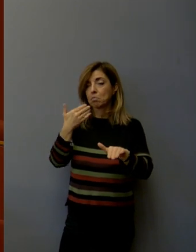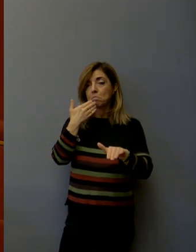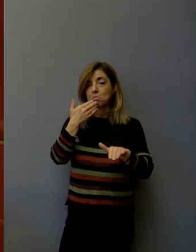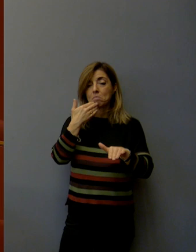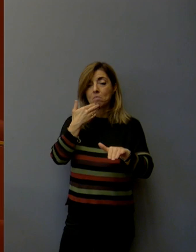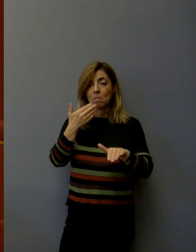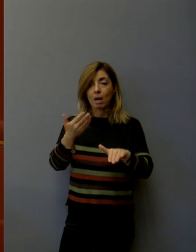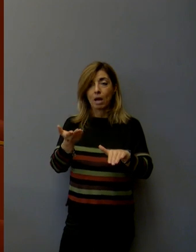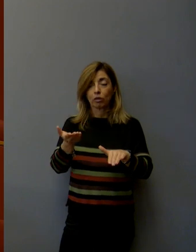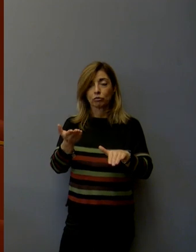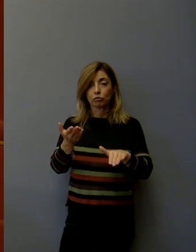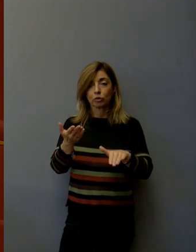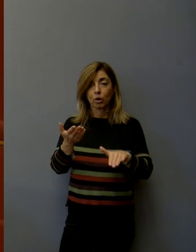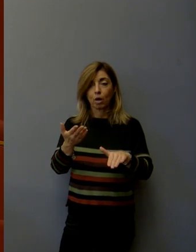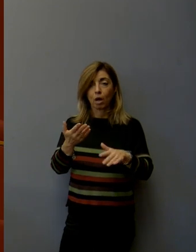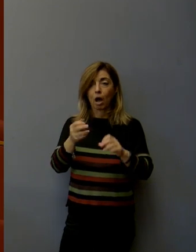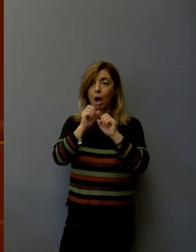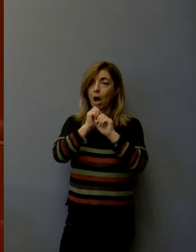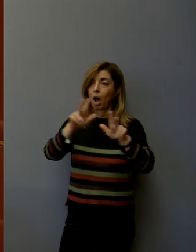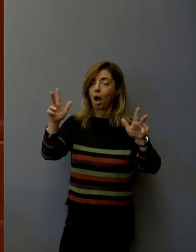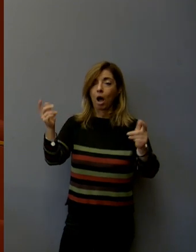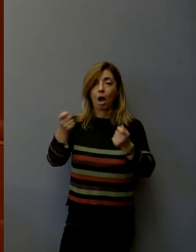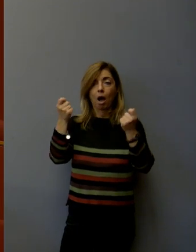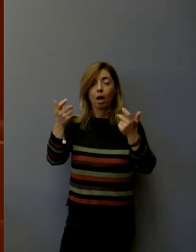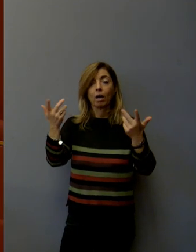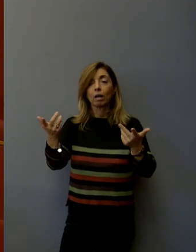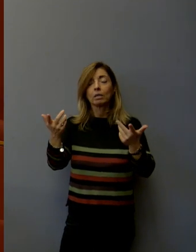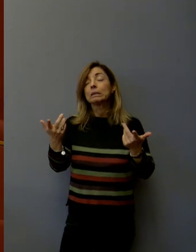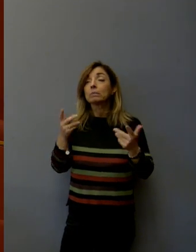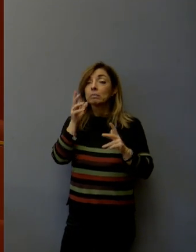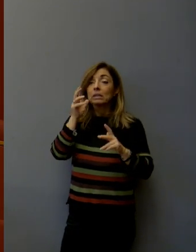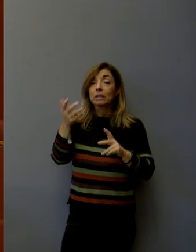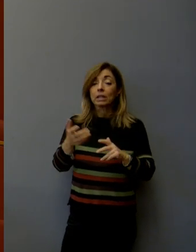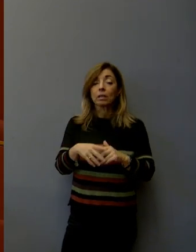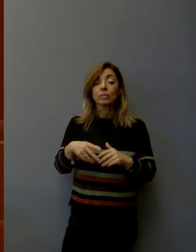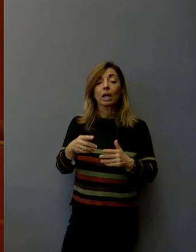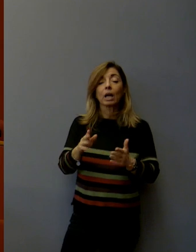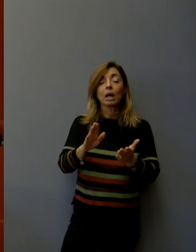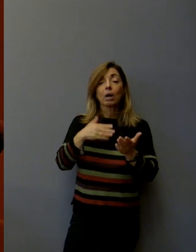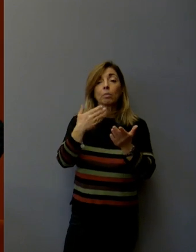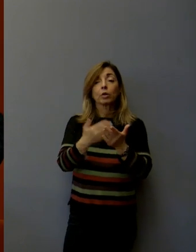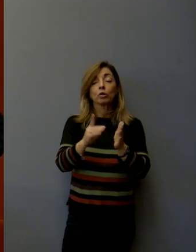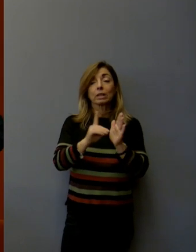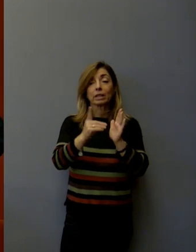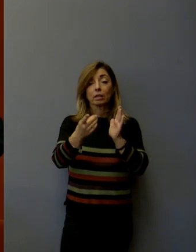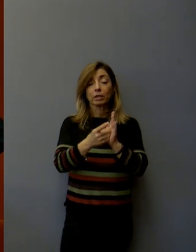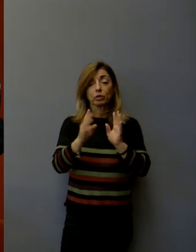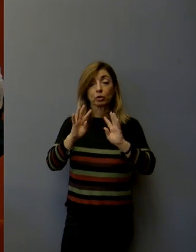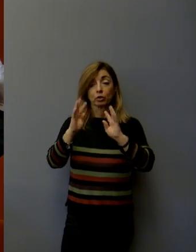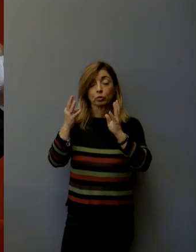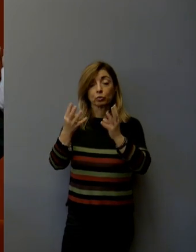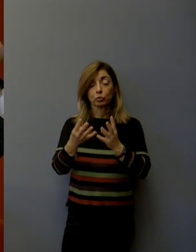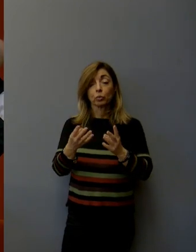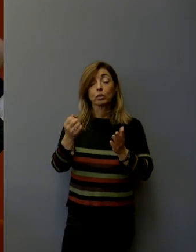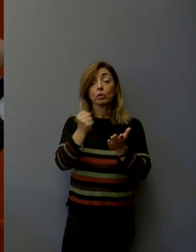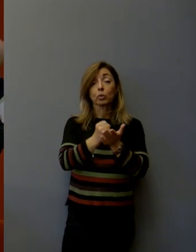22 quindi consiglio preso atto che la proposta di liberazione della giunta al consiglio comunale sui documenti provvisionali